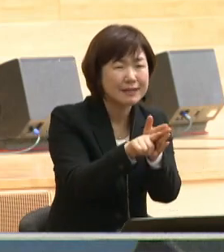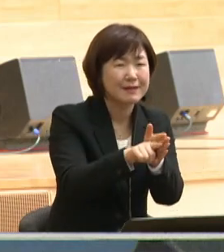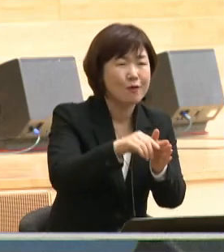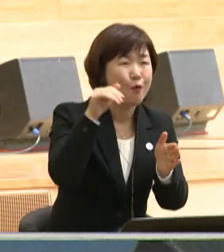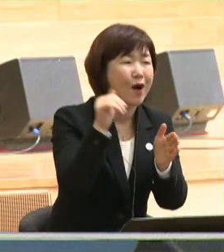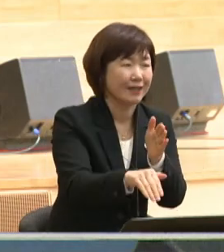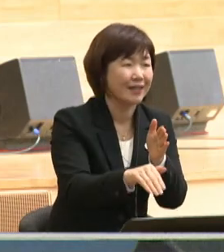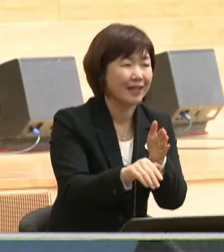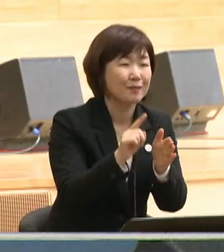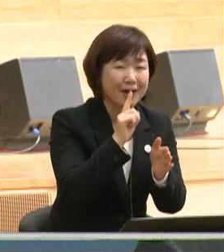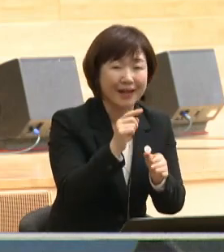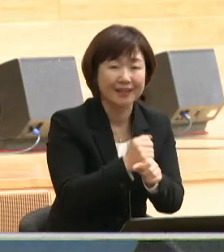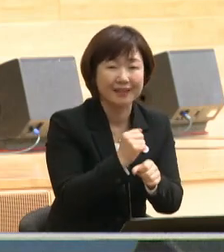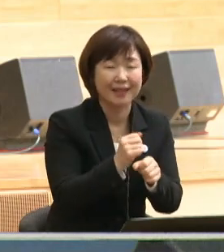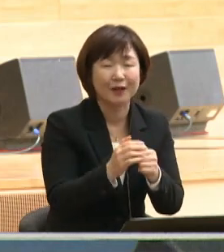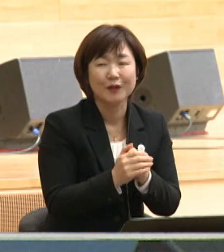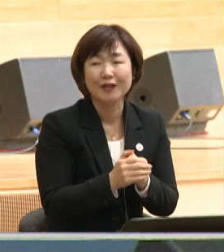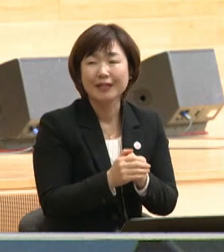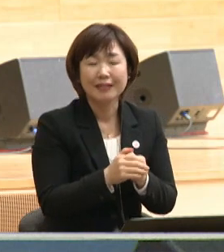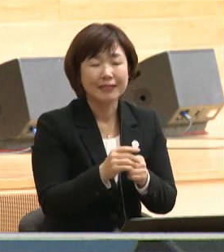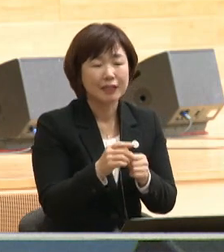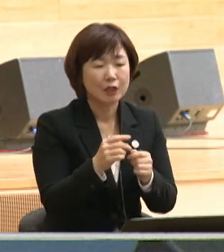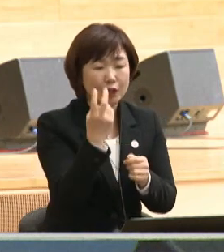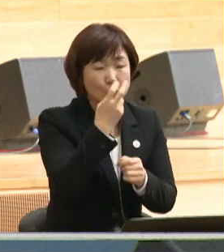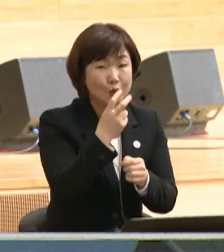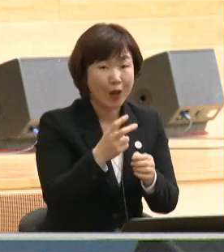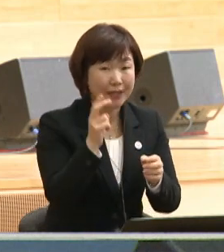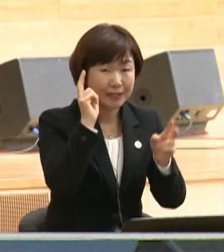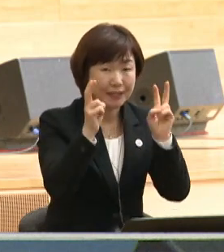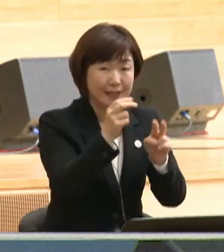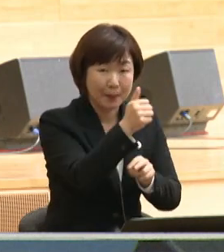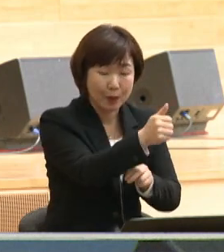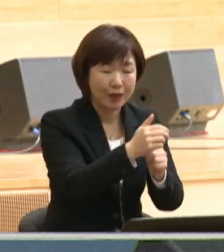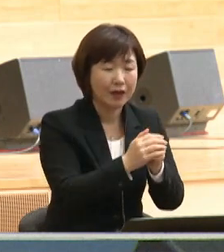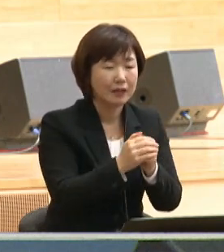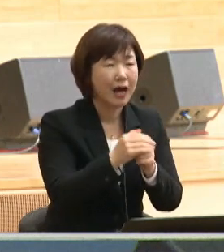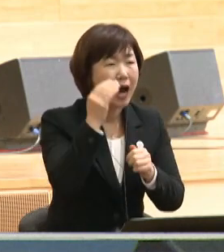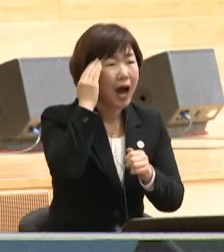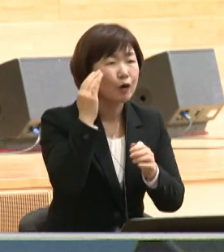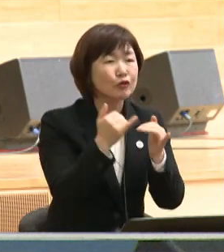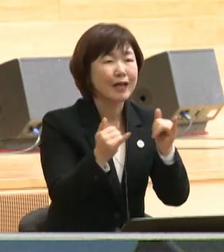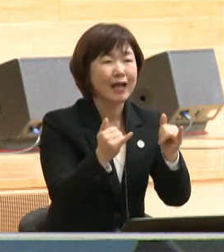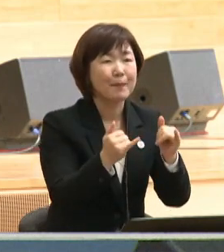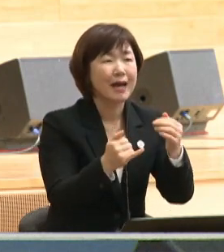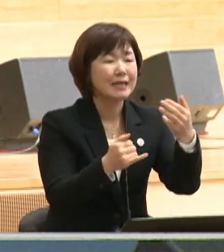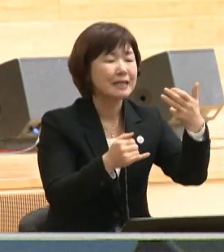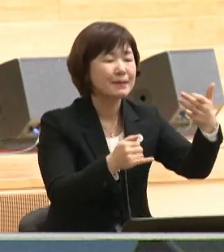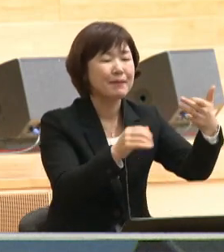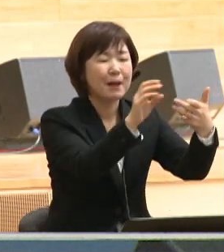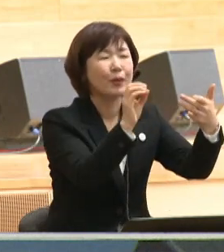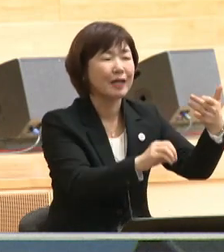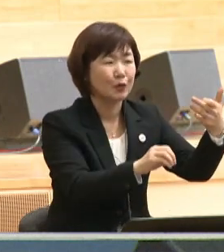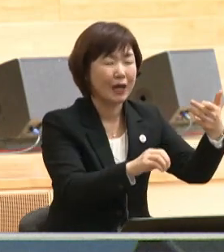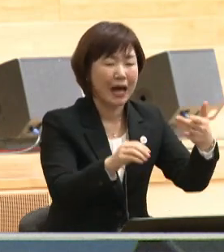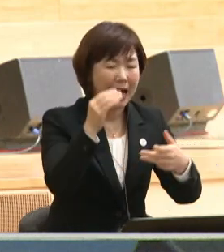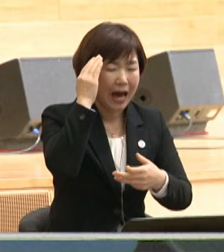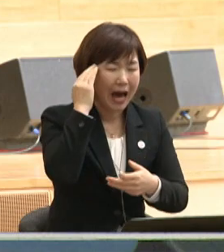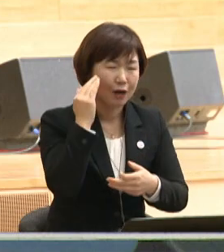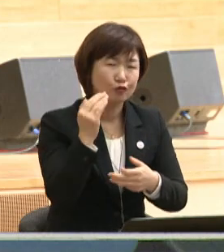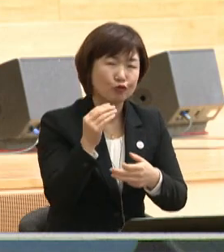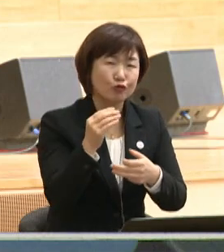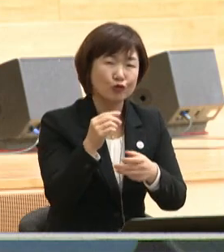책을 쓴 목 캐릭터 연구소 지용군 대표는 국민의 18%가 한국교회를 신뢰한다는 데이터를